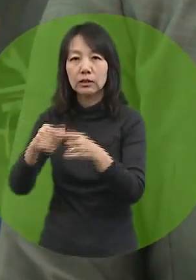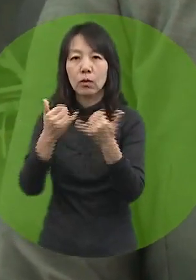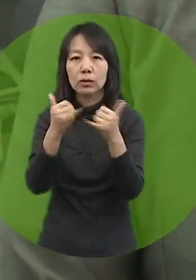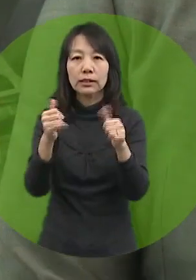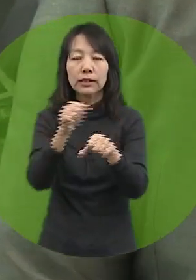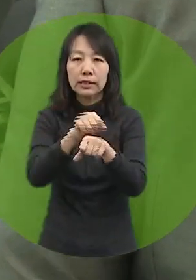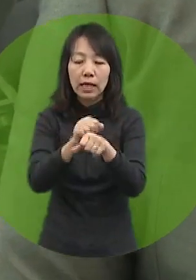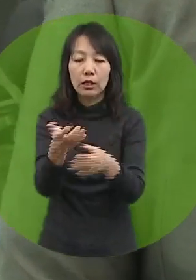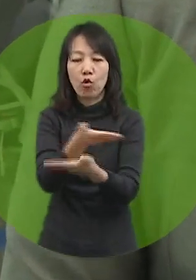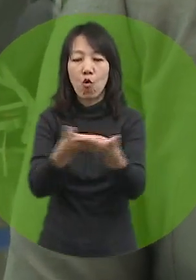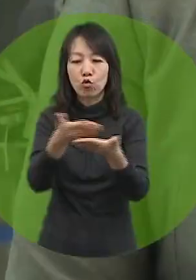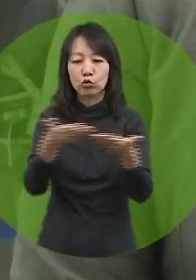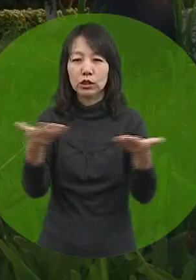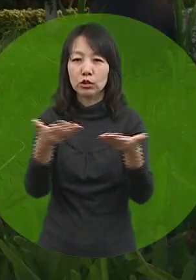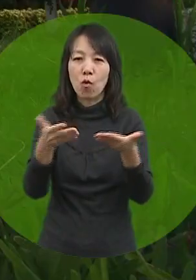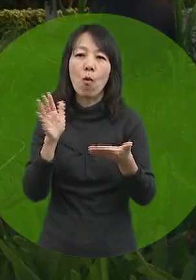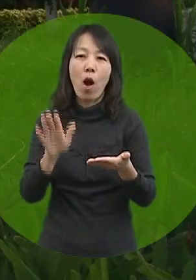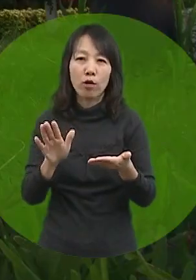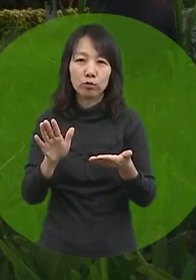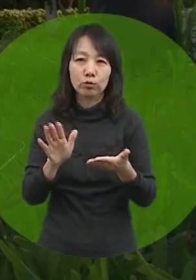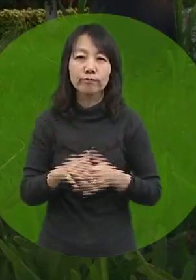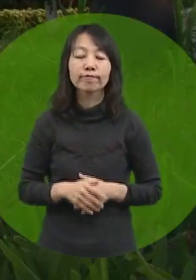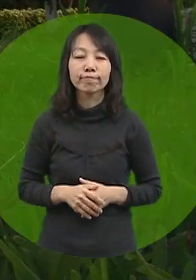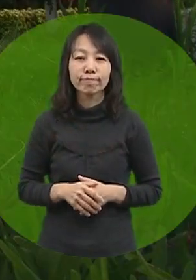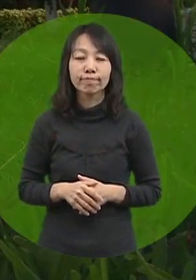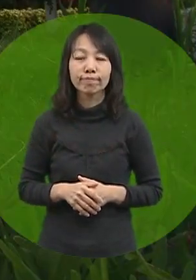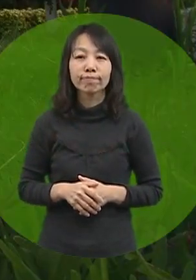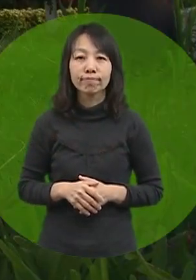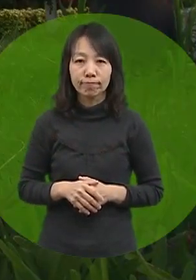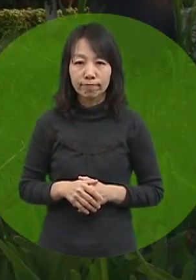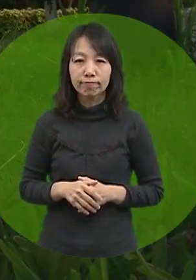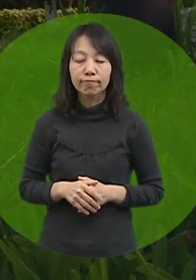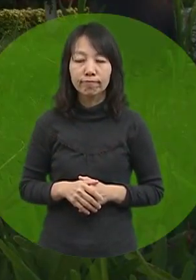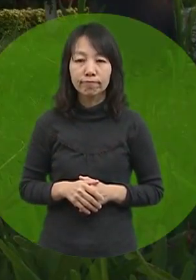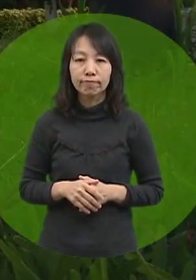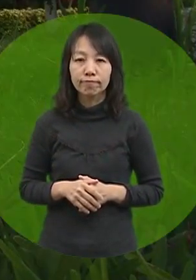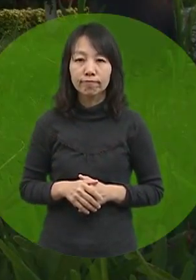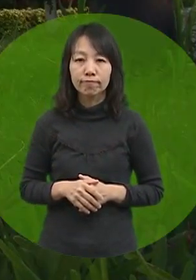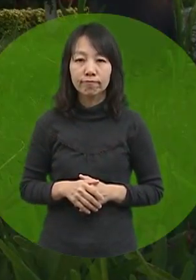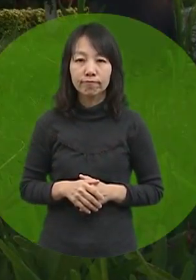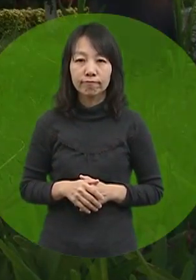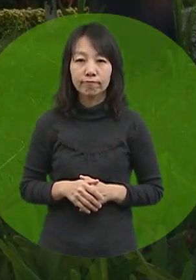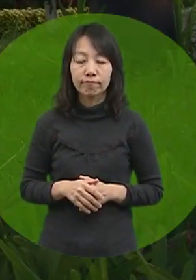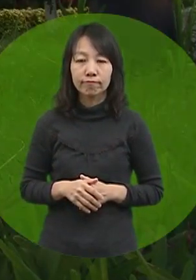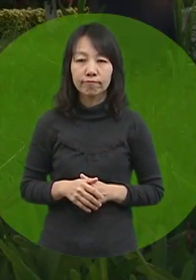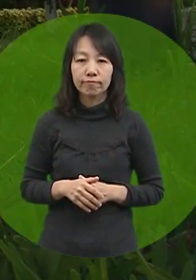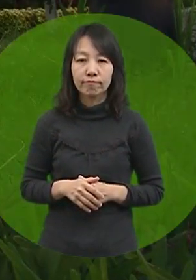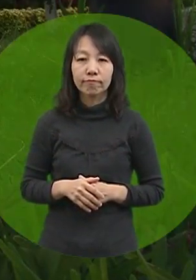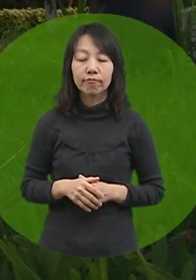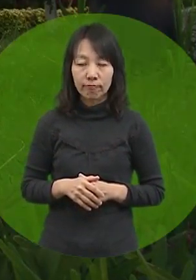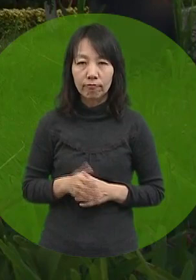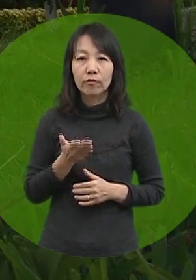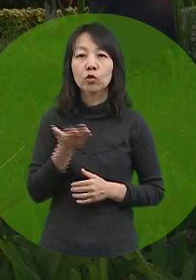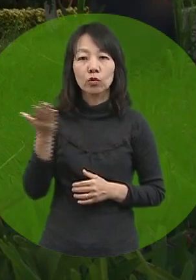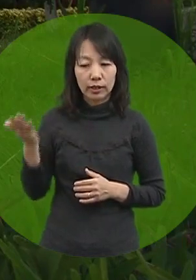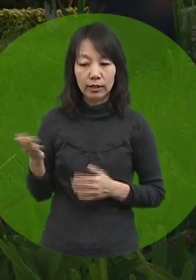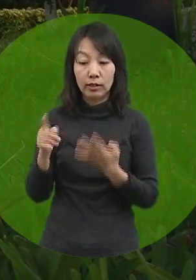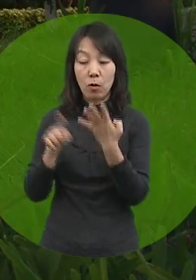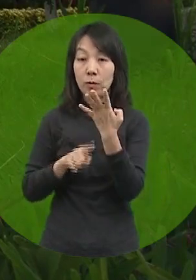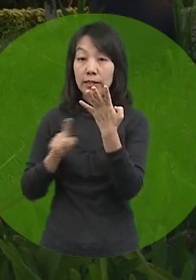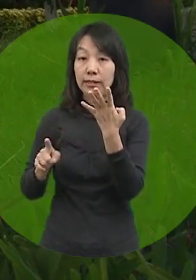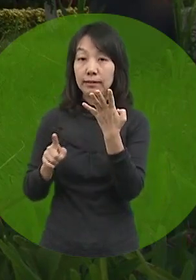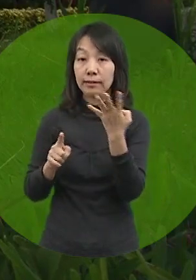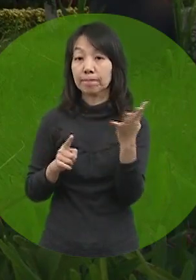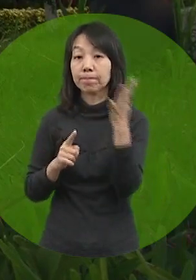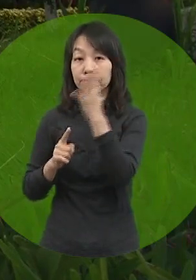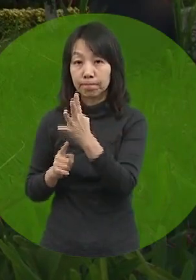っているんです。はいはいはい、到着。いや、 到着しましたね。 続いて4人がやってきたのは